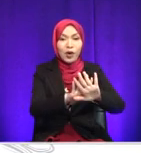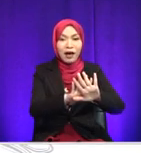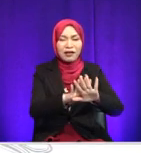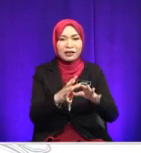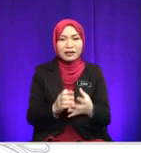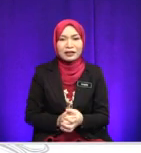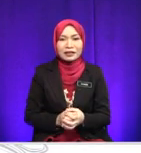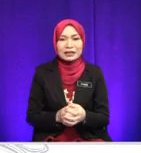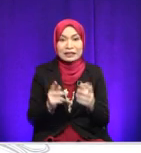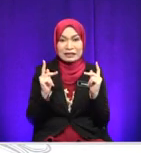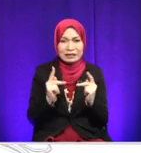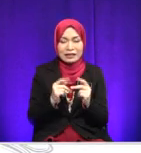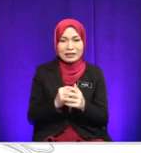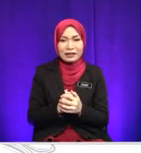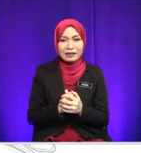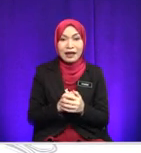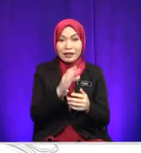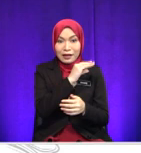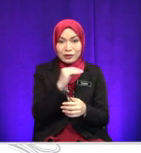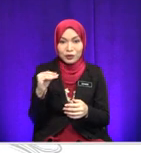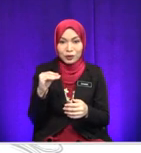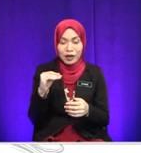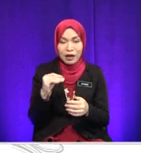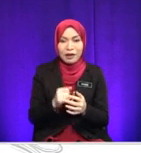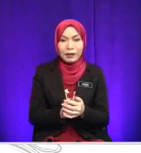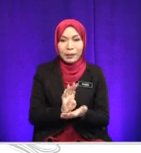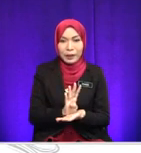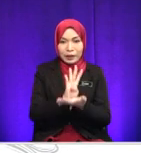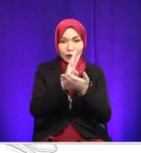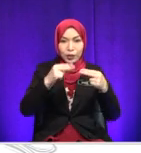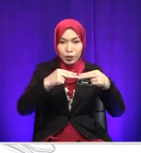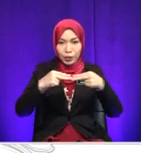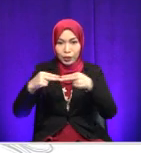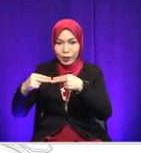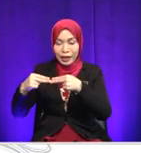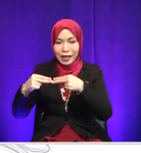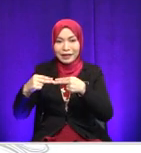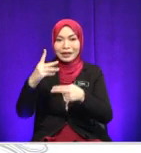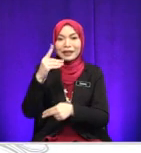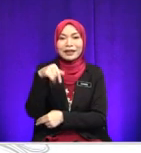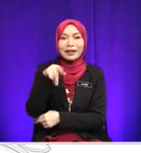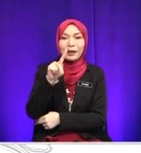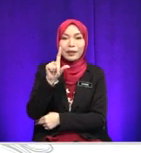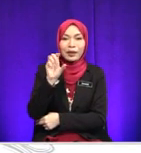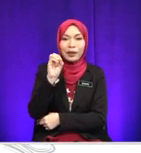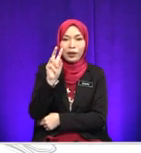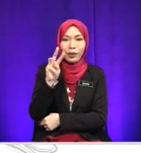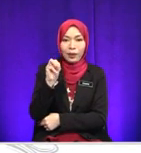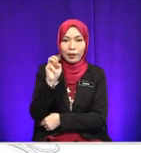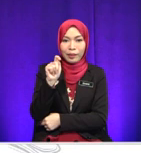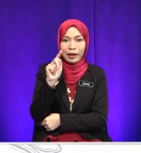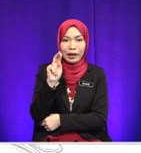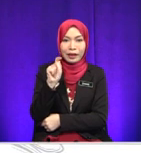mengamalkan pendekatan jalinan hubungan diplomatik dan kerjasama dengan negara-negara lain. yang ketiga, mendukung prinsip hidup